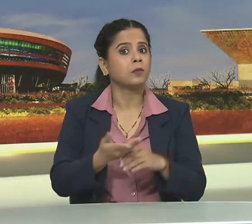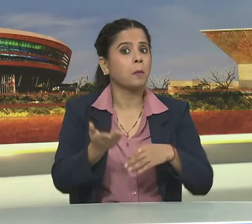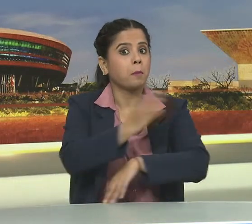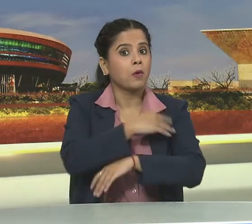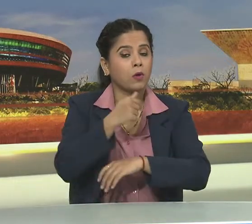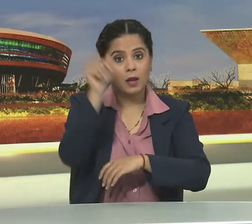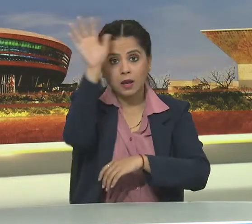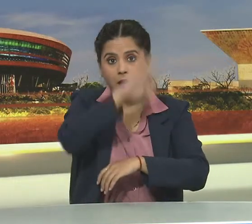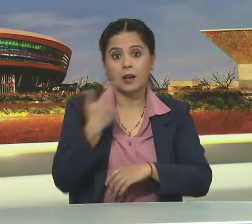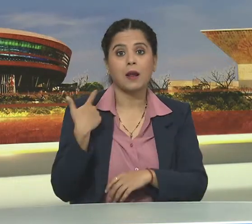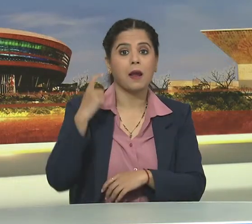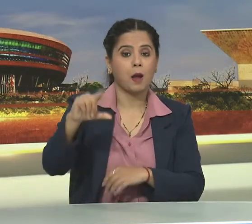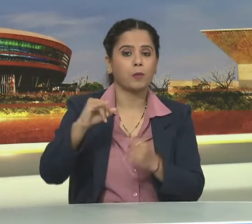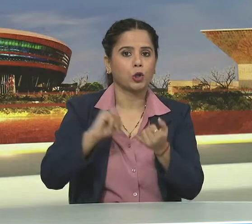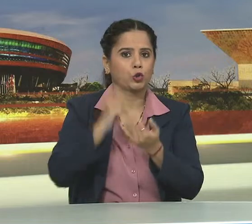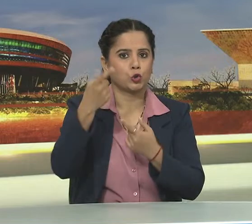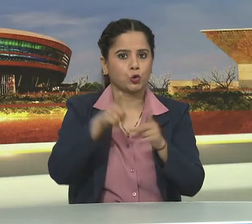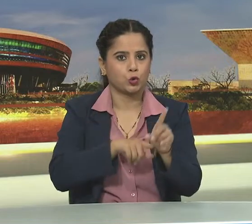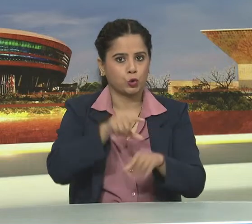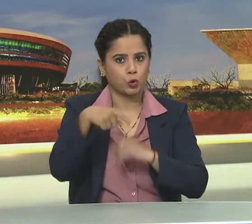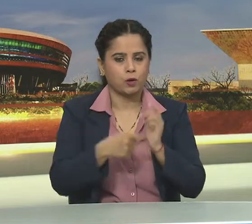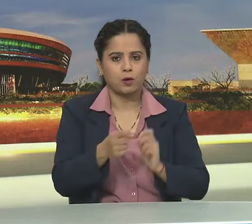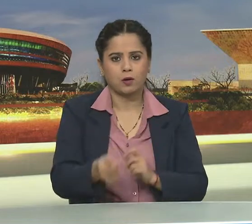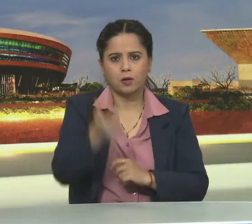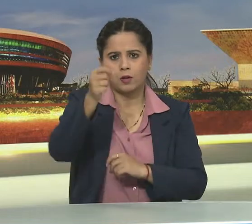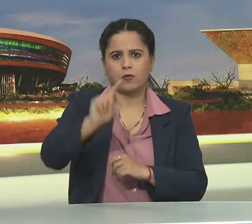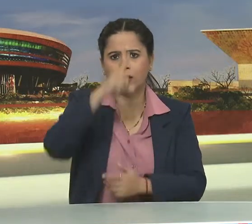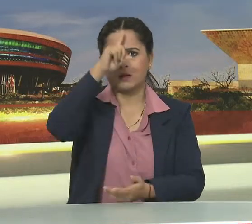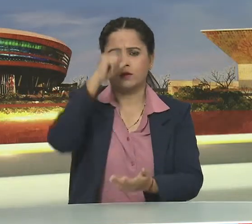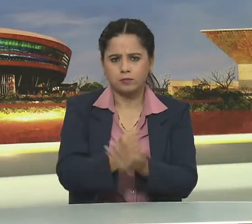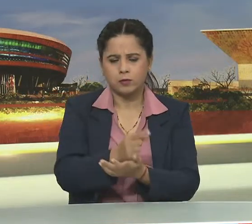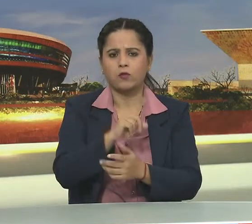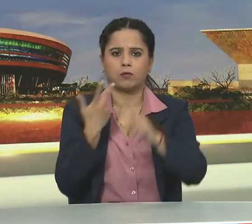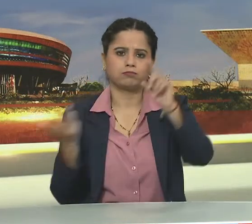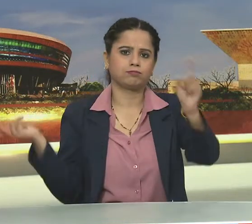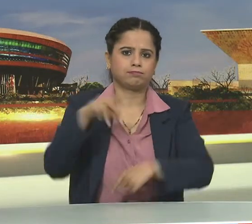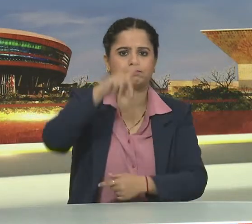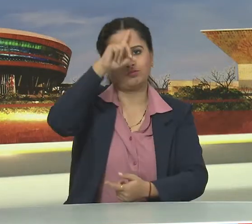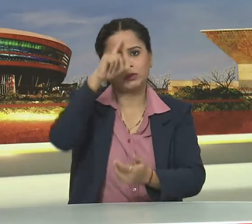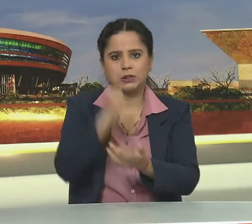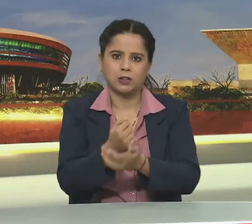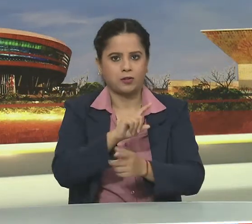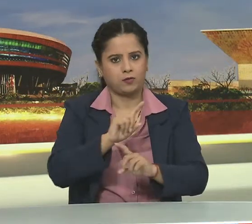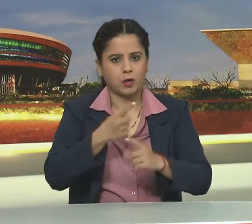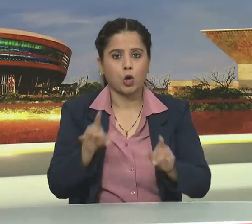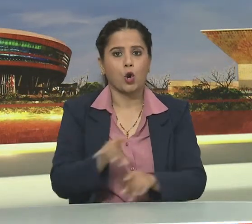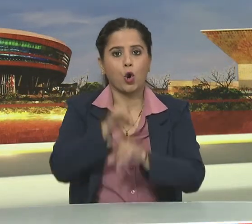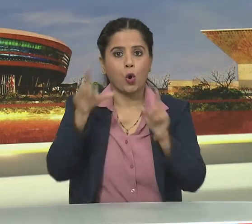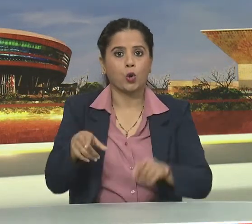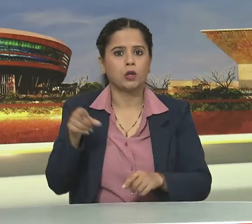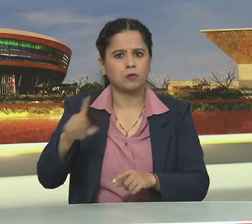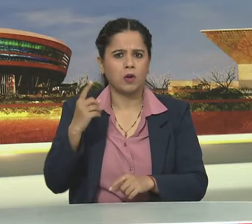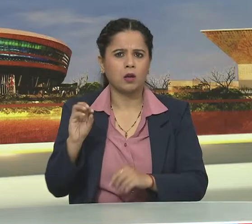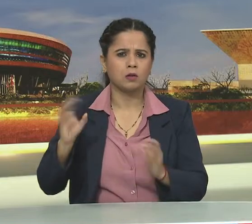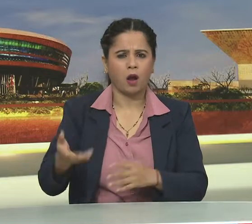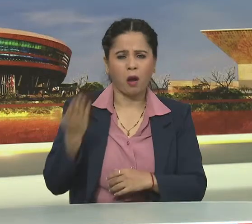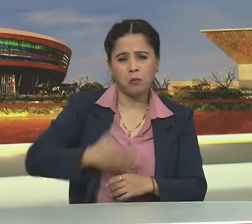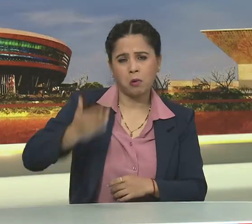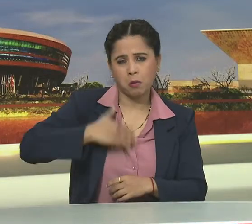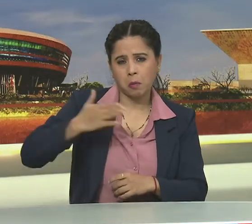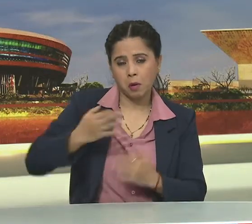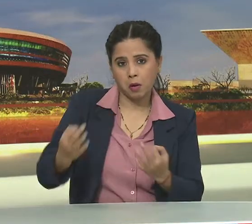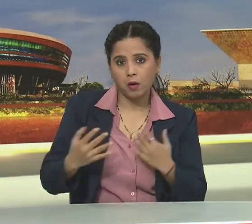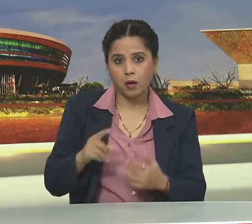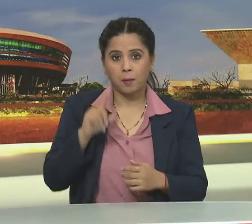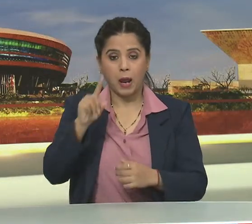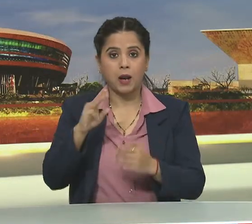इससे पहले भारत के कप्तान सूर्य कुमार यादव ने टॉस जीतकर पहले गेंदबाजी का फैसला किया। ऑस्ट्रेलिया ने तेज शुरुआत की,